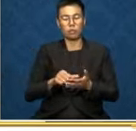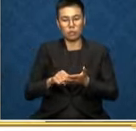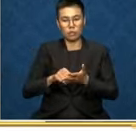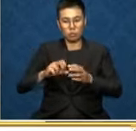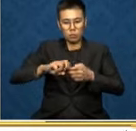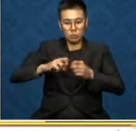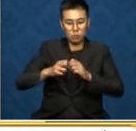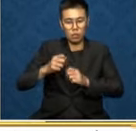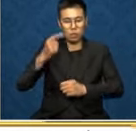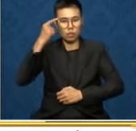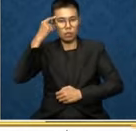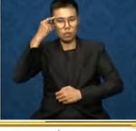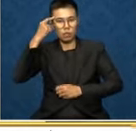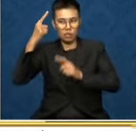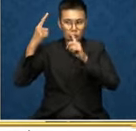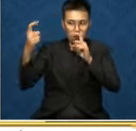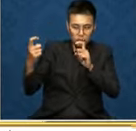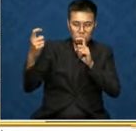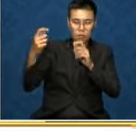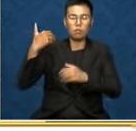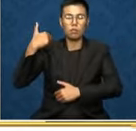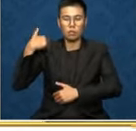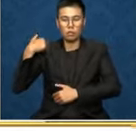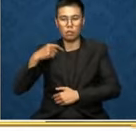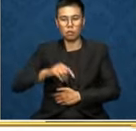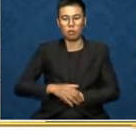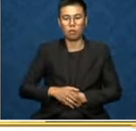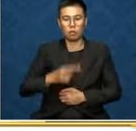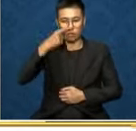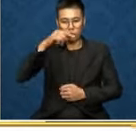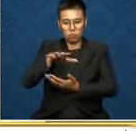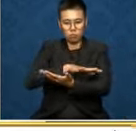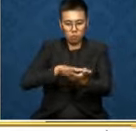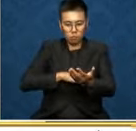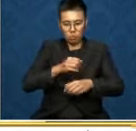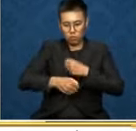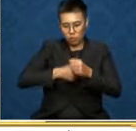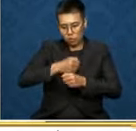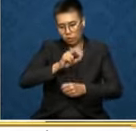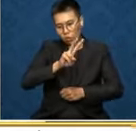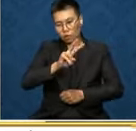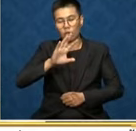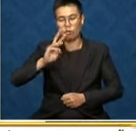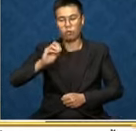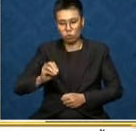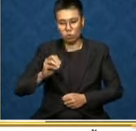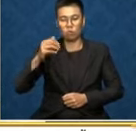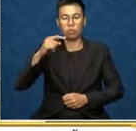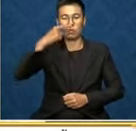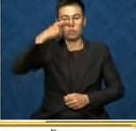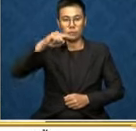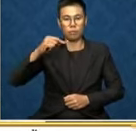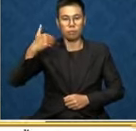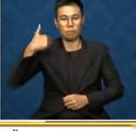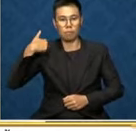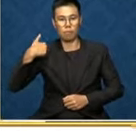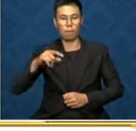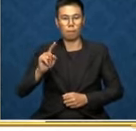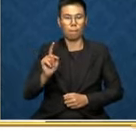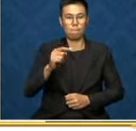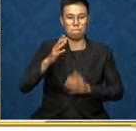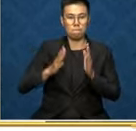ความเห็นต่างในเรื่องรัฐธรรมนูญแห่งราชอาณาจักรไทยพุทธศัก 2560เพื่อให้คนไทยได้มีรัฐธรรมนูญที่เป็นประชาธิปไตย